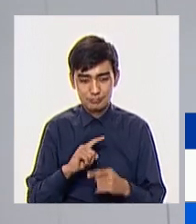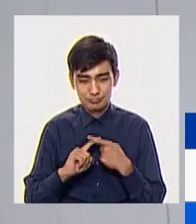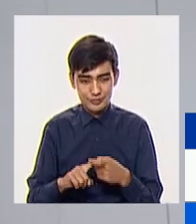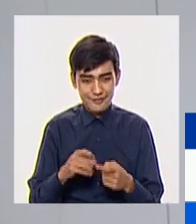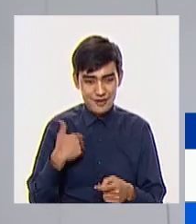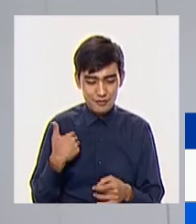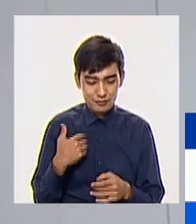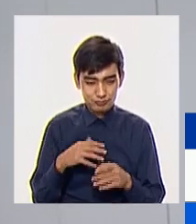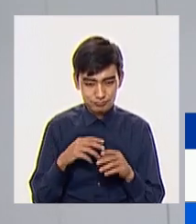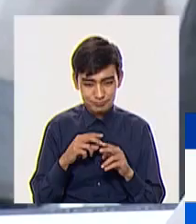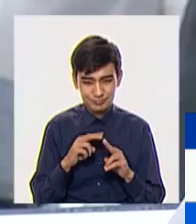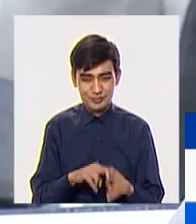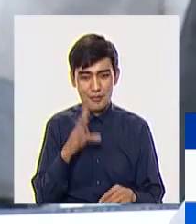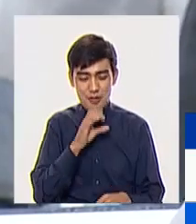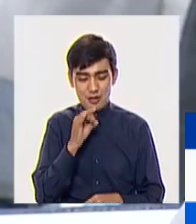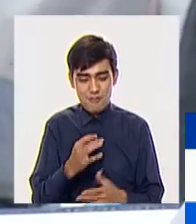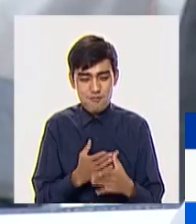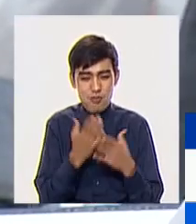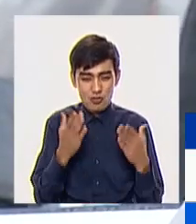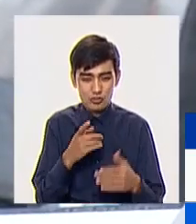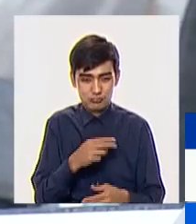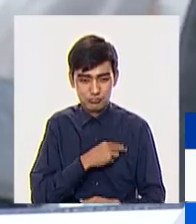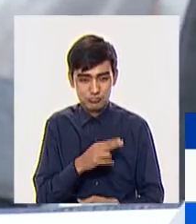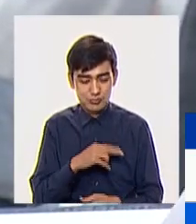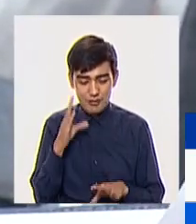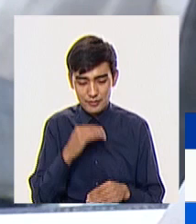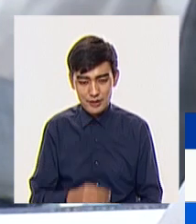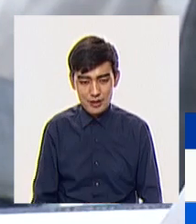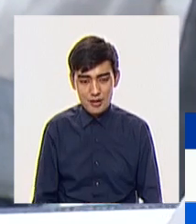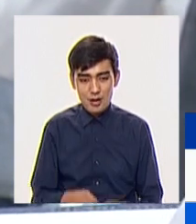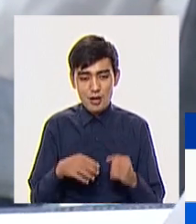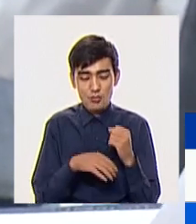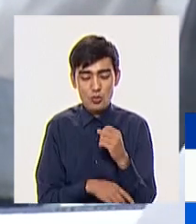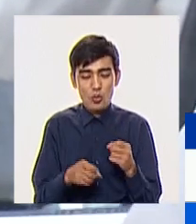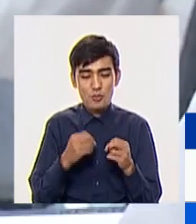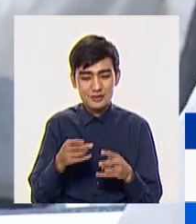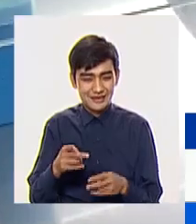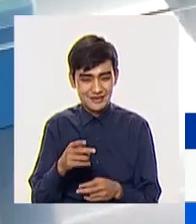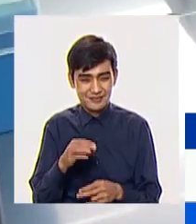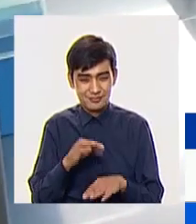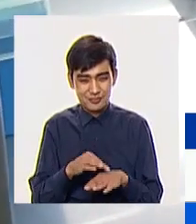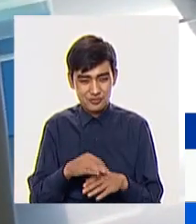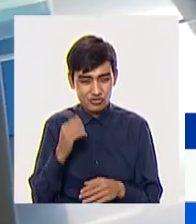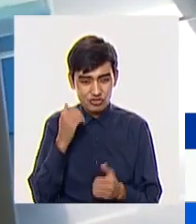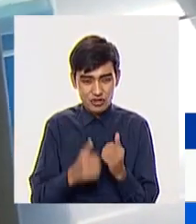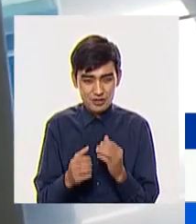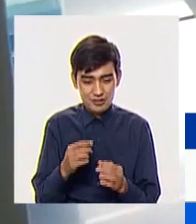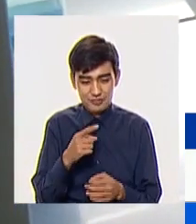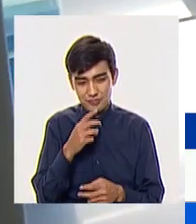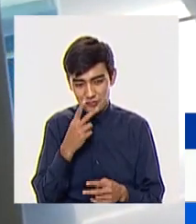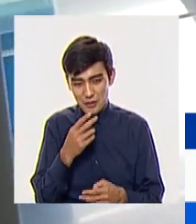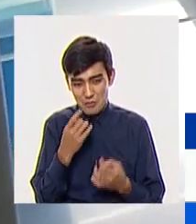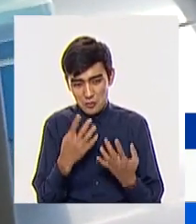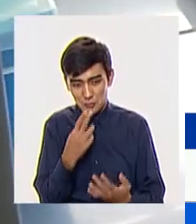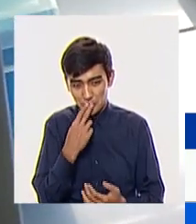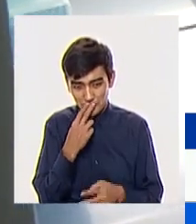и отличается еще более высокими показателями смертности. Опасно и то, что симптомы часто напоминают обычную простуду с